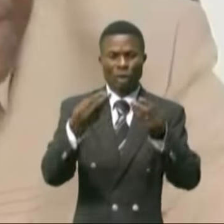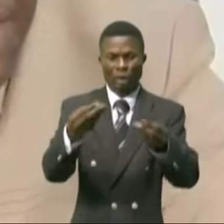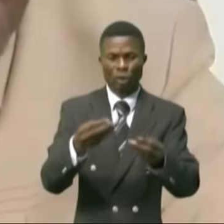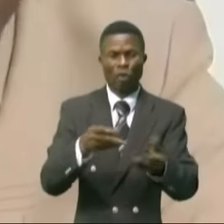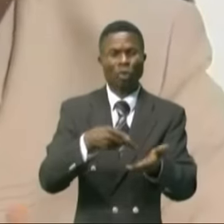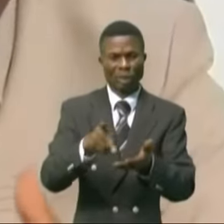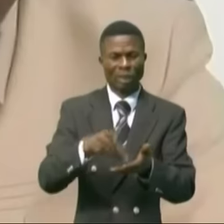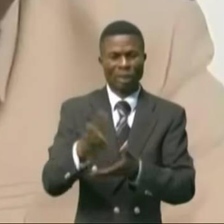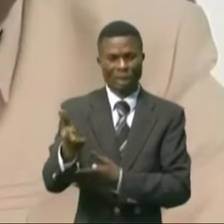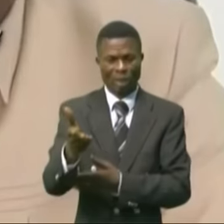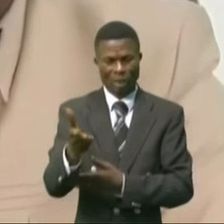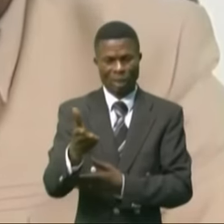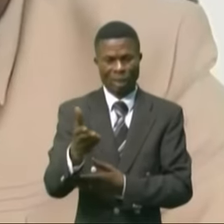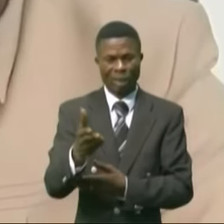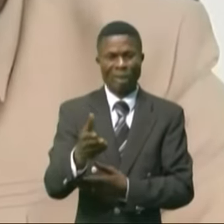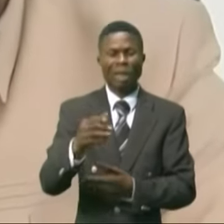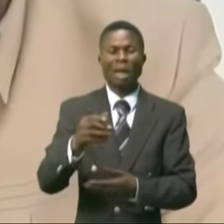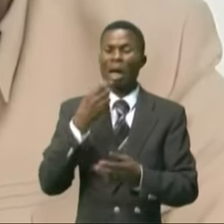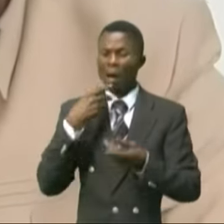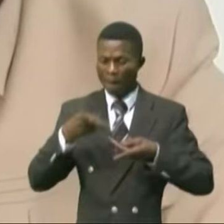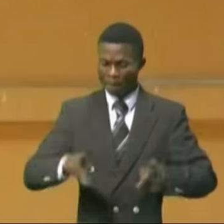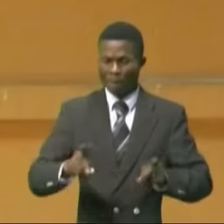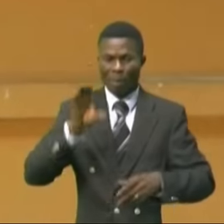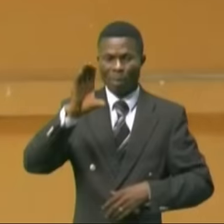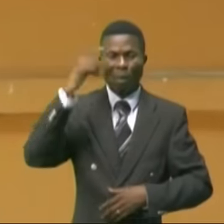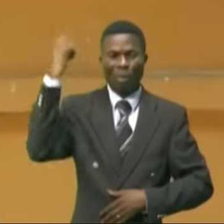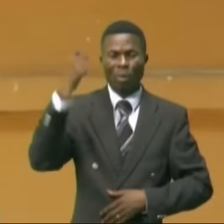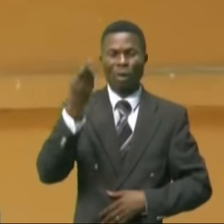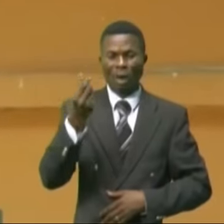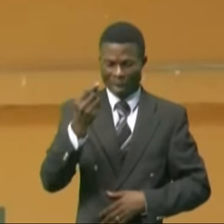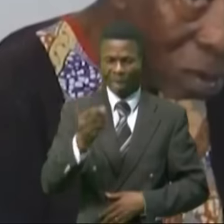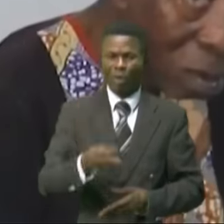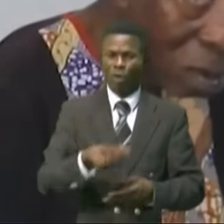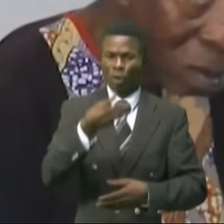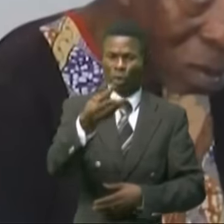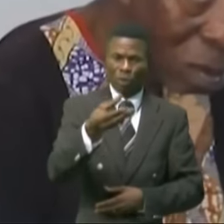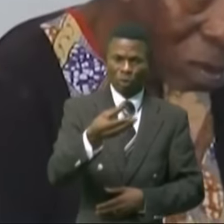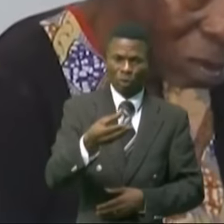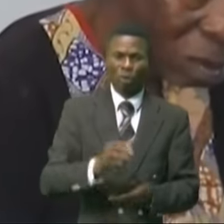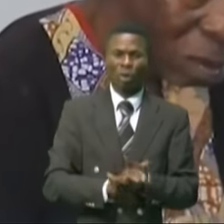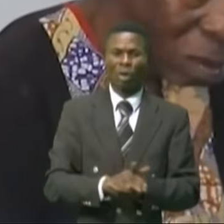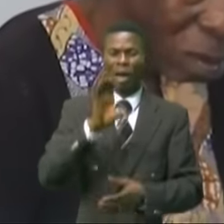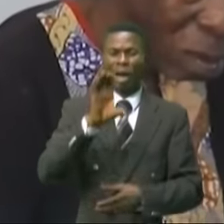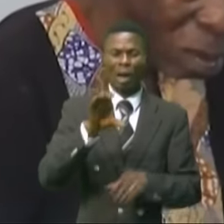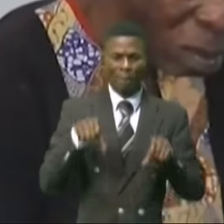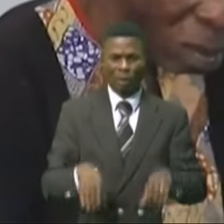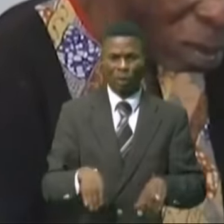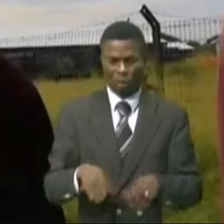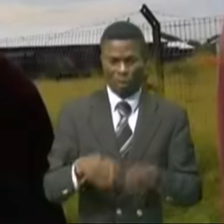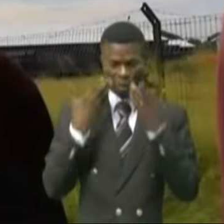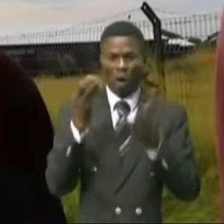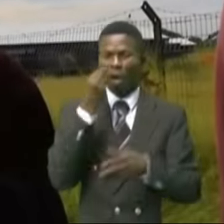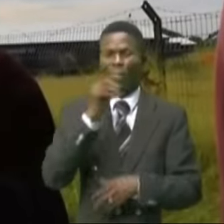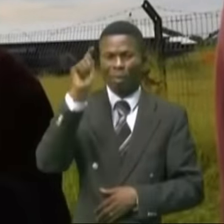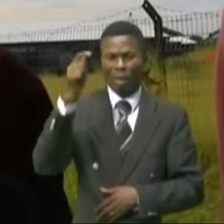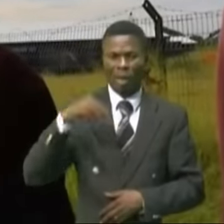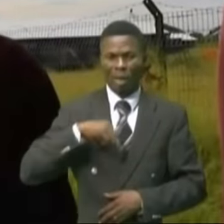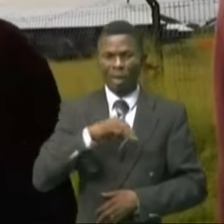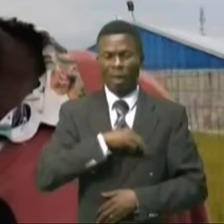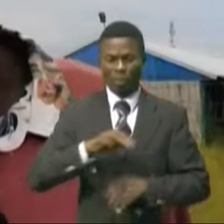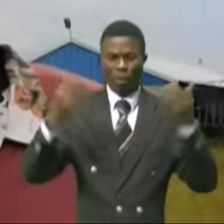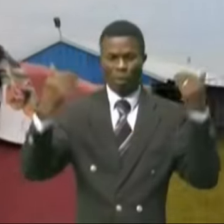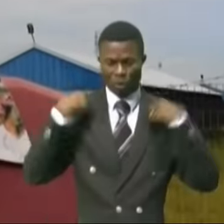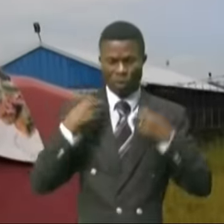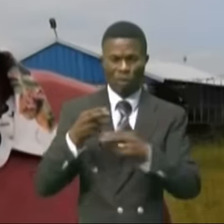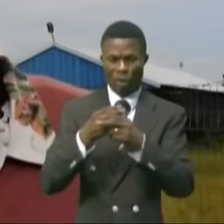finaux. Il ne reste que la consigne de la Banque mondiale pour que l'argent soit versé à la BGFI Bank. Voici les témoignages membres du comité de suivi